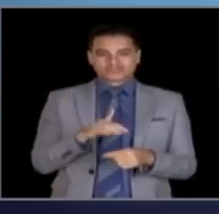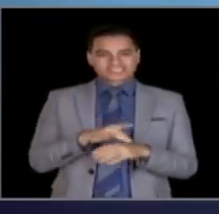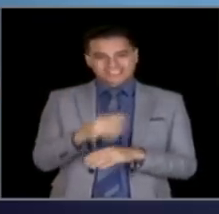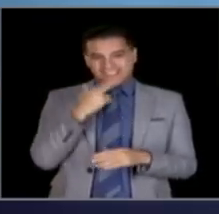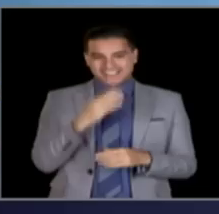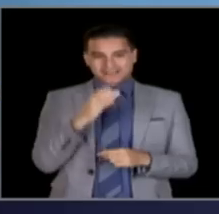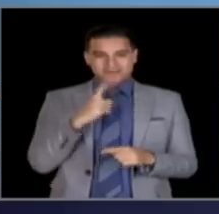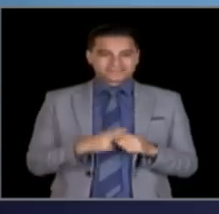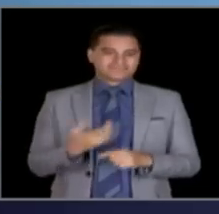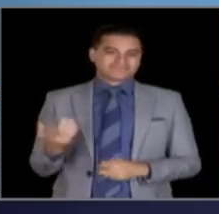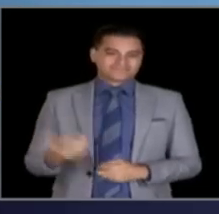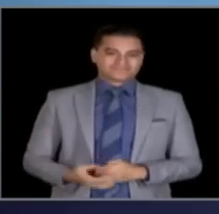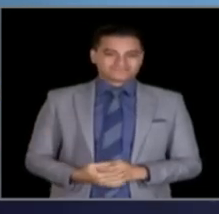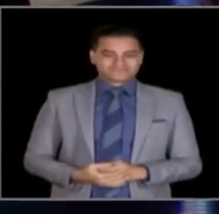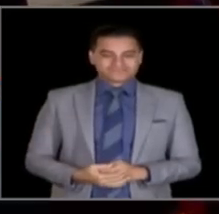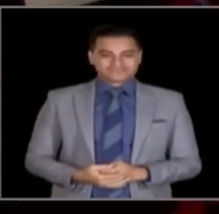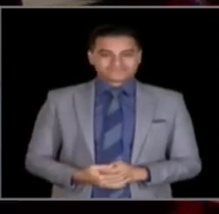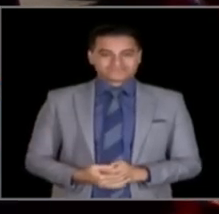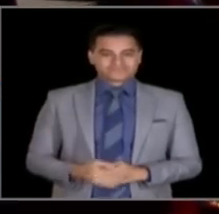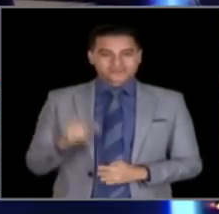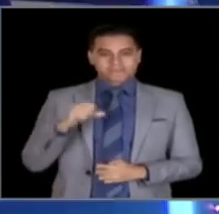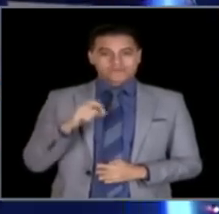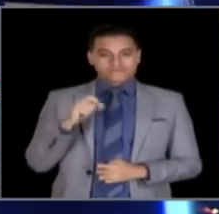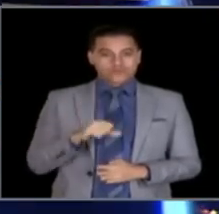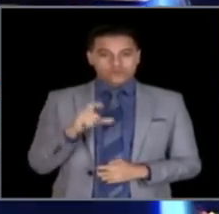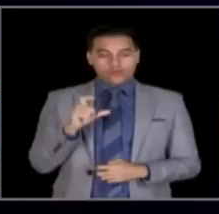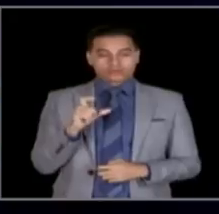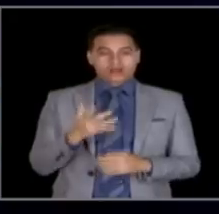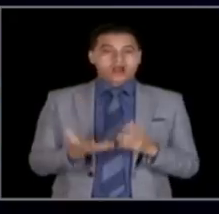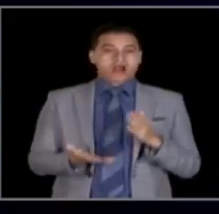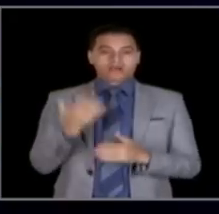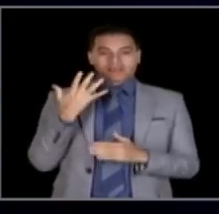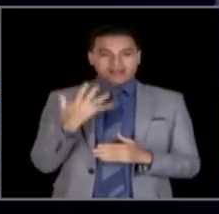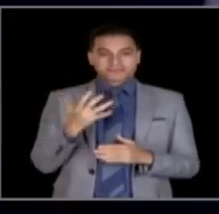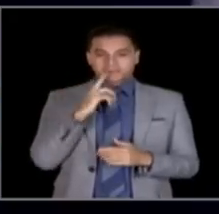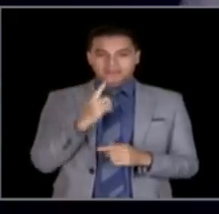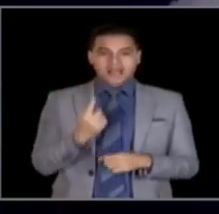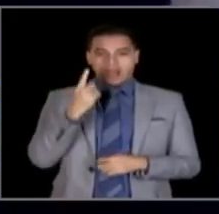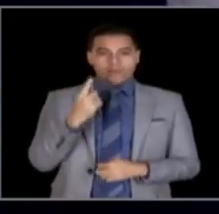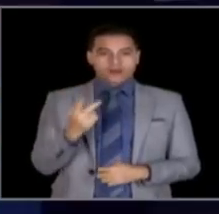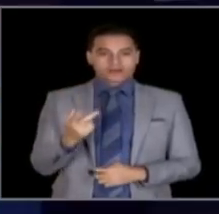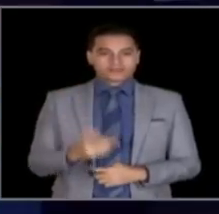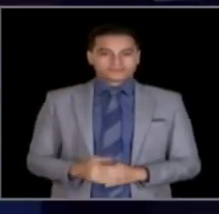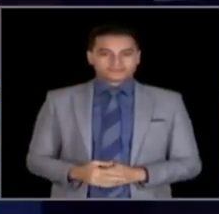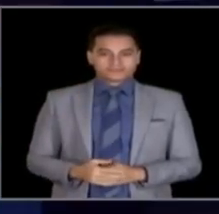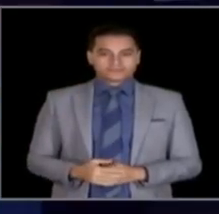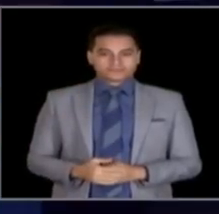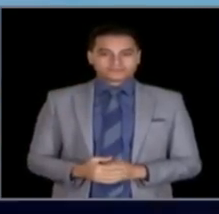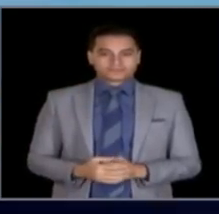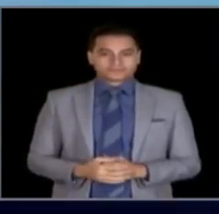هاردلك إجابة خاطئة. بوفون من أكتر خمسة. مين الأول؟